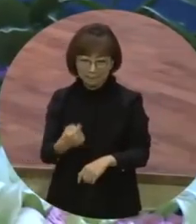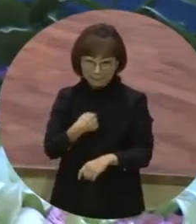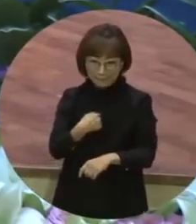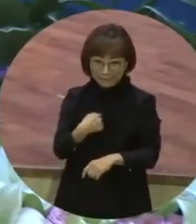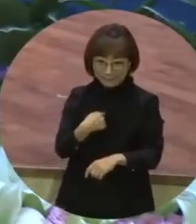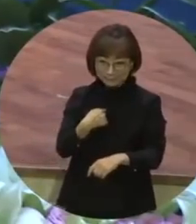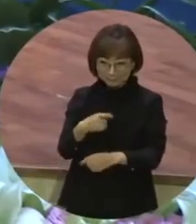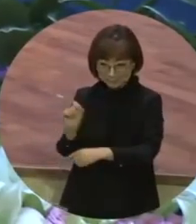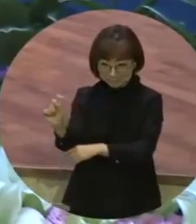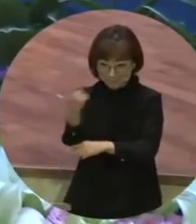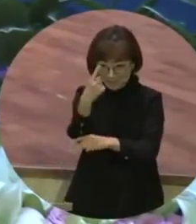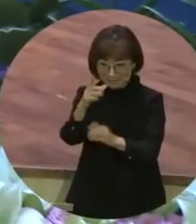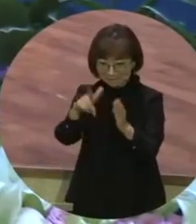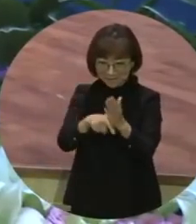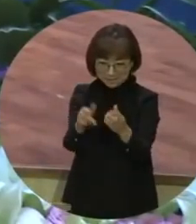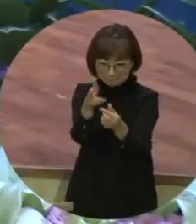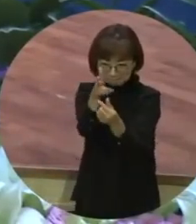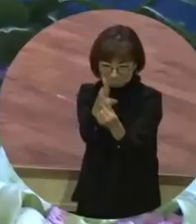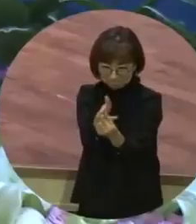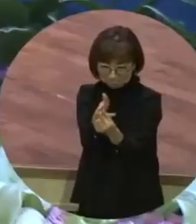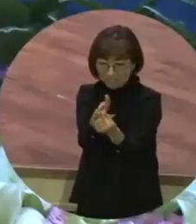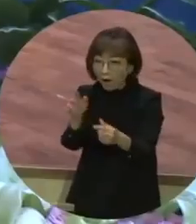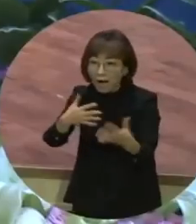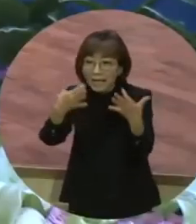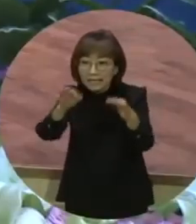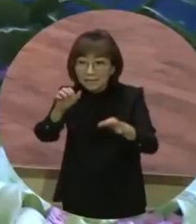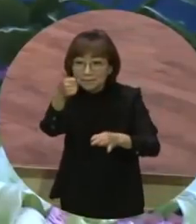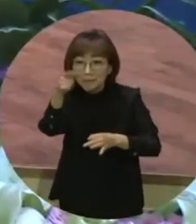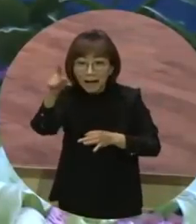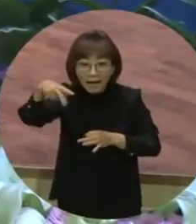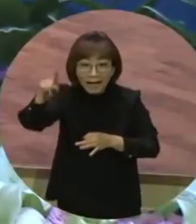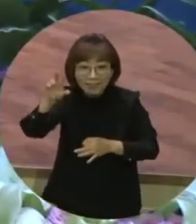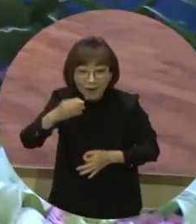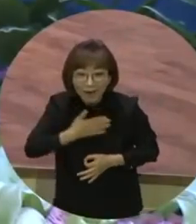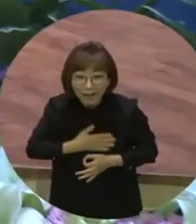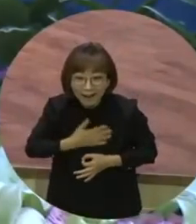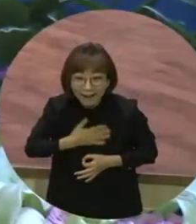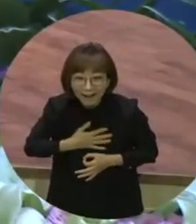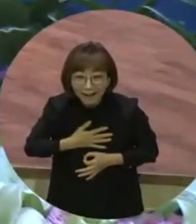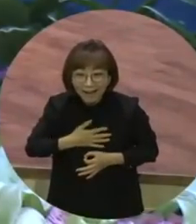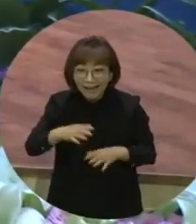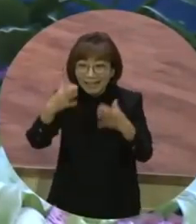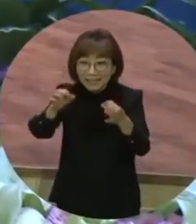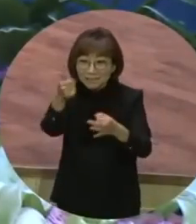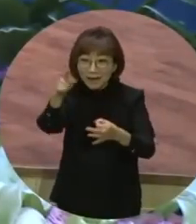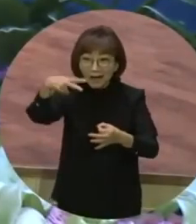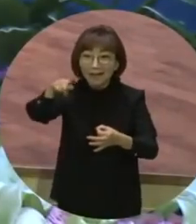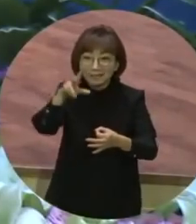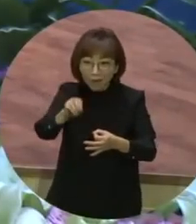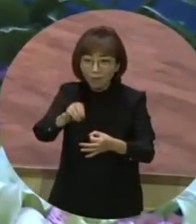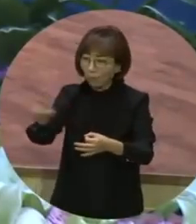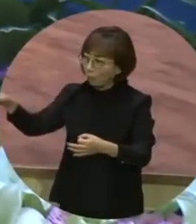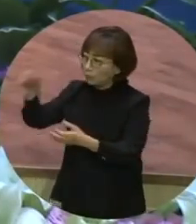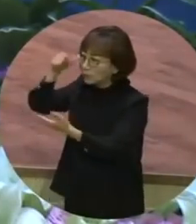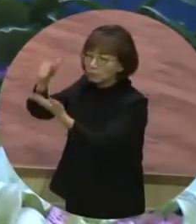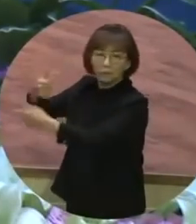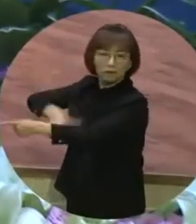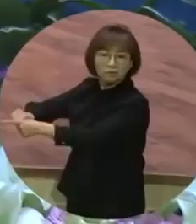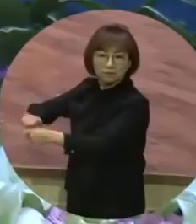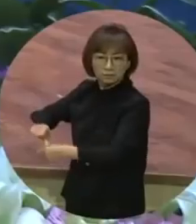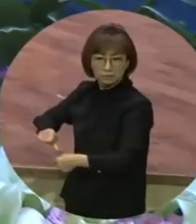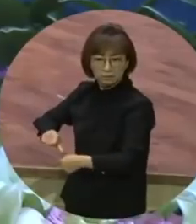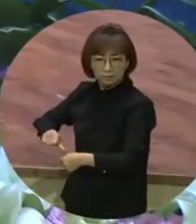아니고 우리 김하성이가 우리 랩너트잖아요. 우리 김순영 장로 아들이잖아요. 전에 넥션 하던 키움으로